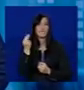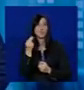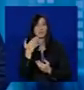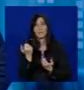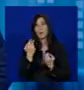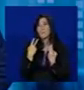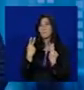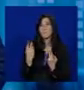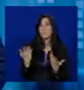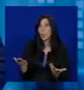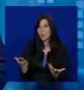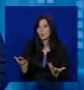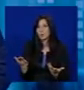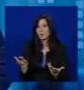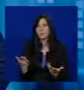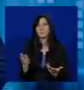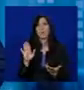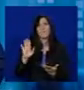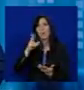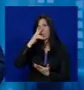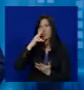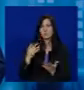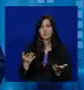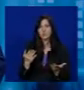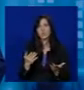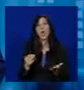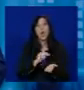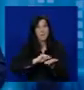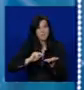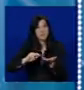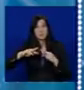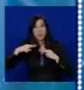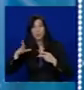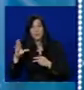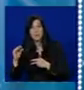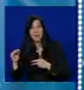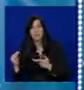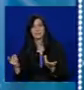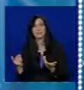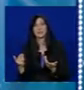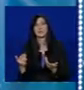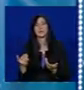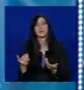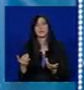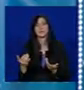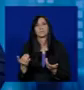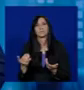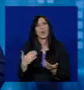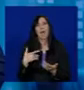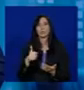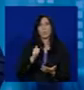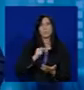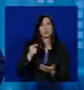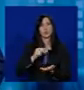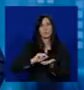но това министерство ви от 20 години в писмен отговор ми казахте, че Пеевски няма кредити и аз го пазя този